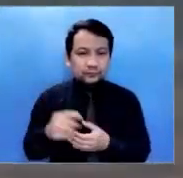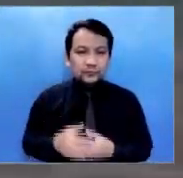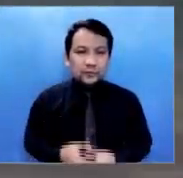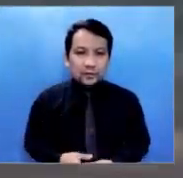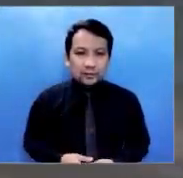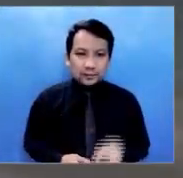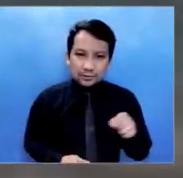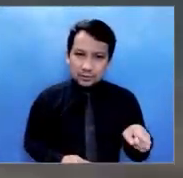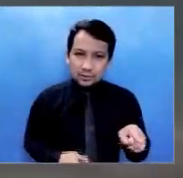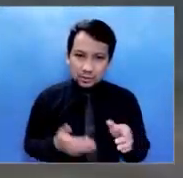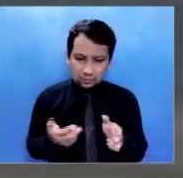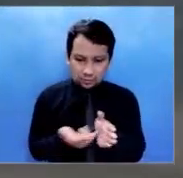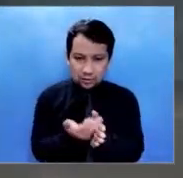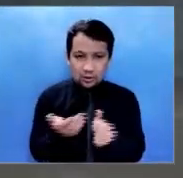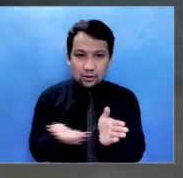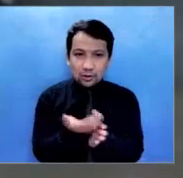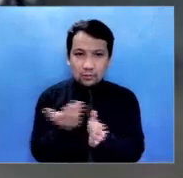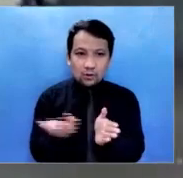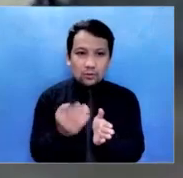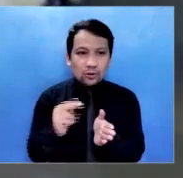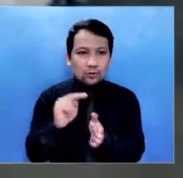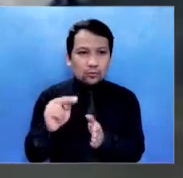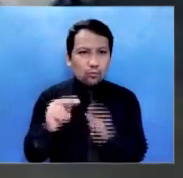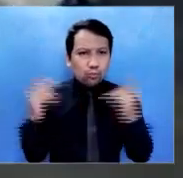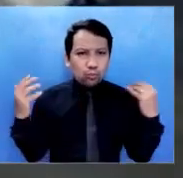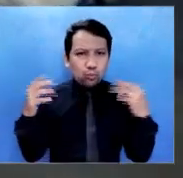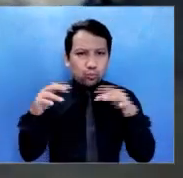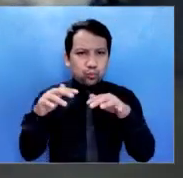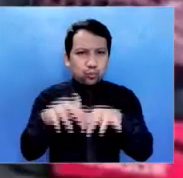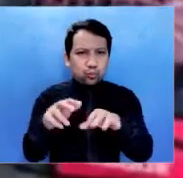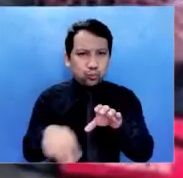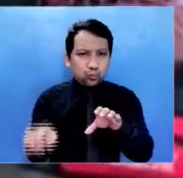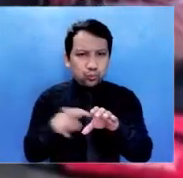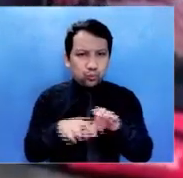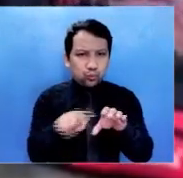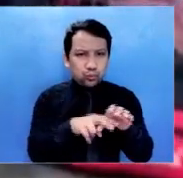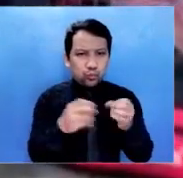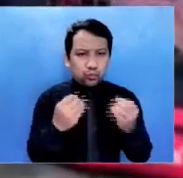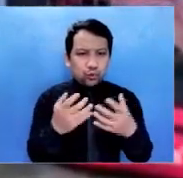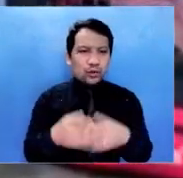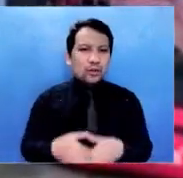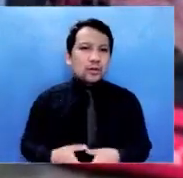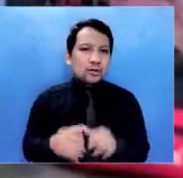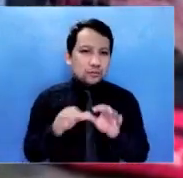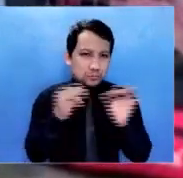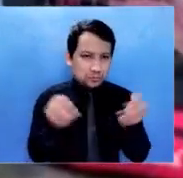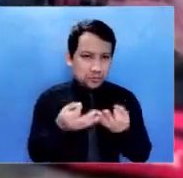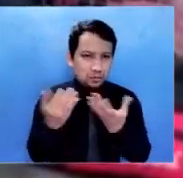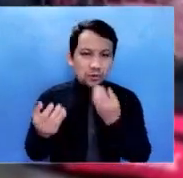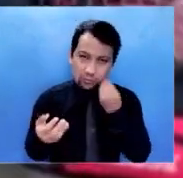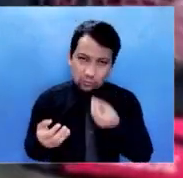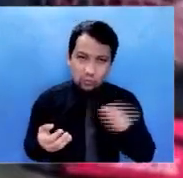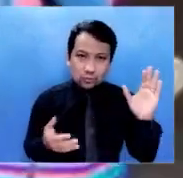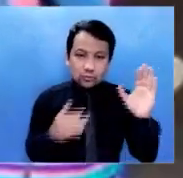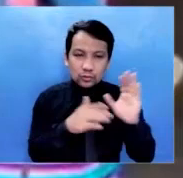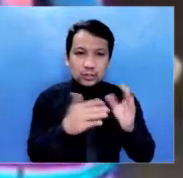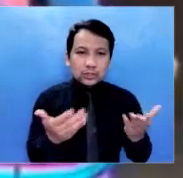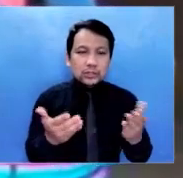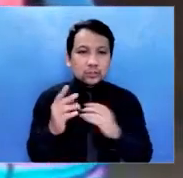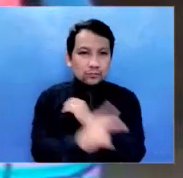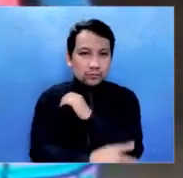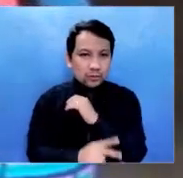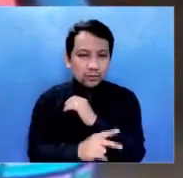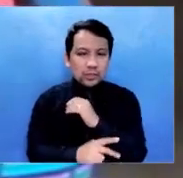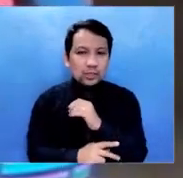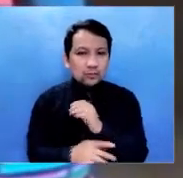mga pier, nagsimula na rin ang dagsa ng mga pasahero. Pami-pamilya ang karamihang umuuwi ng probinsya. Pinipili